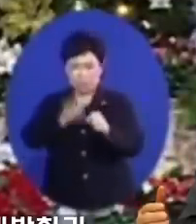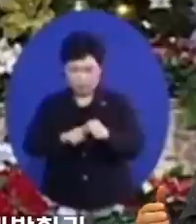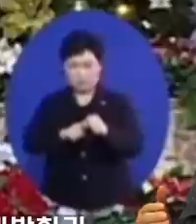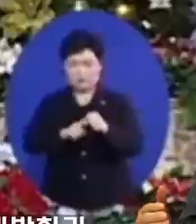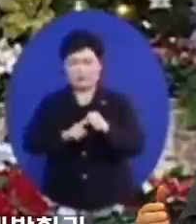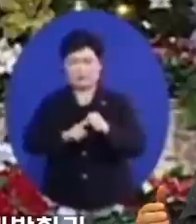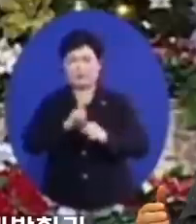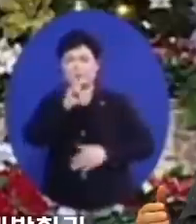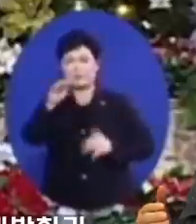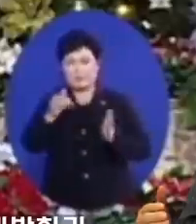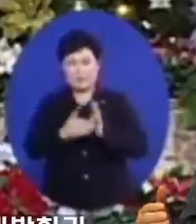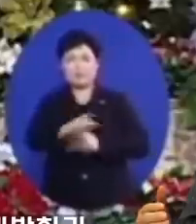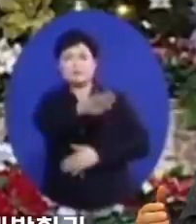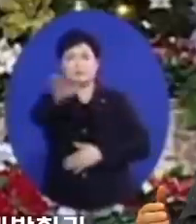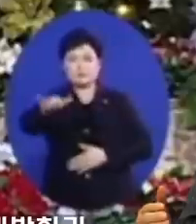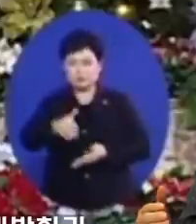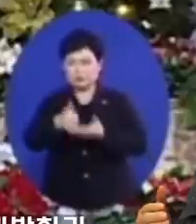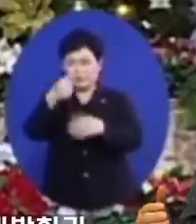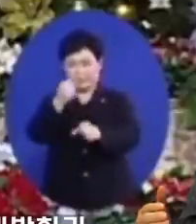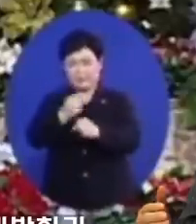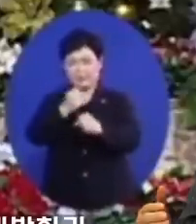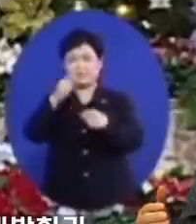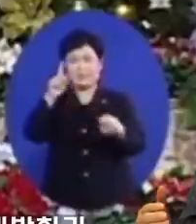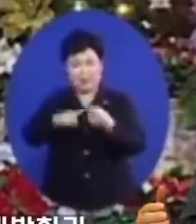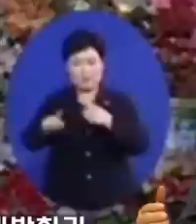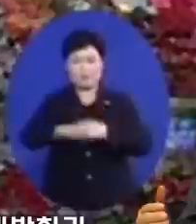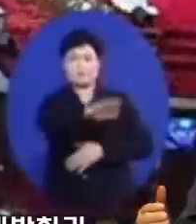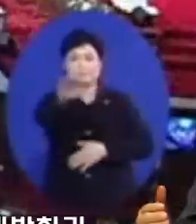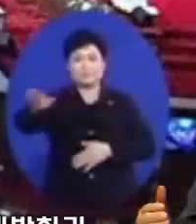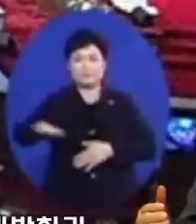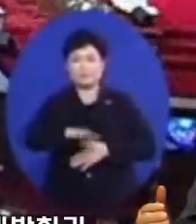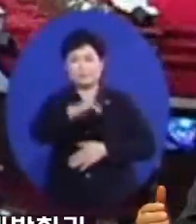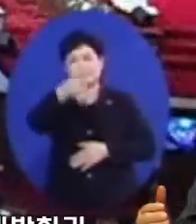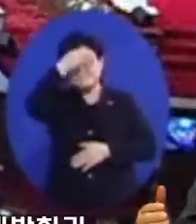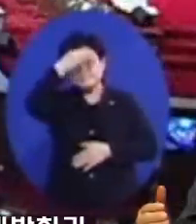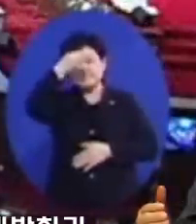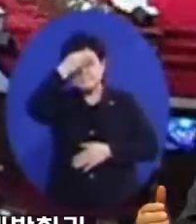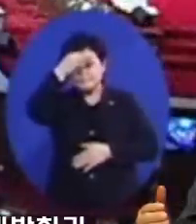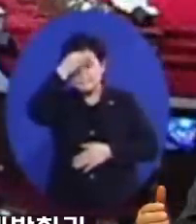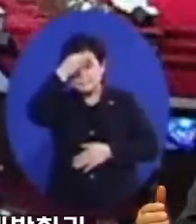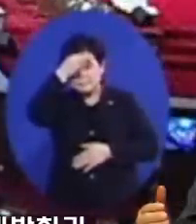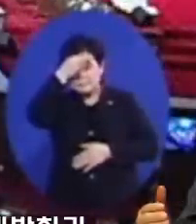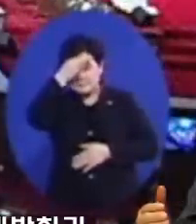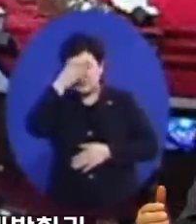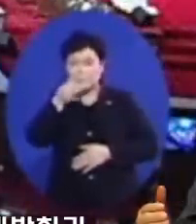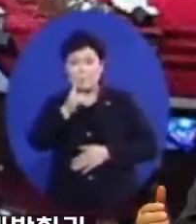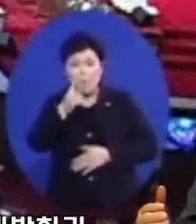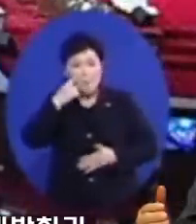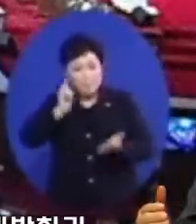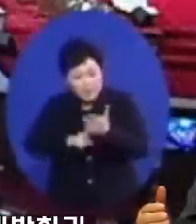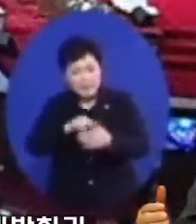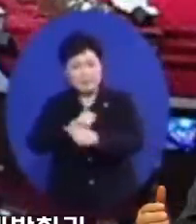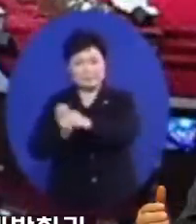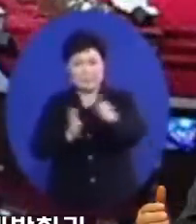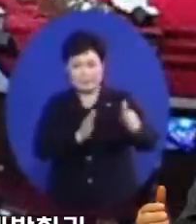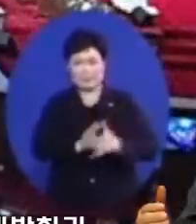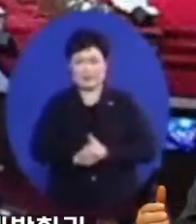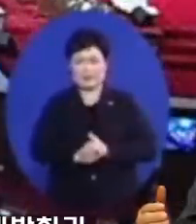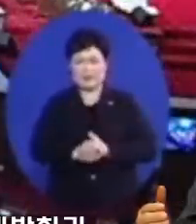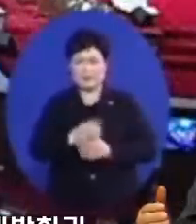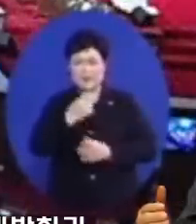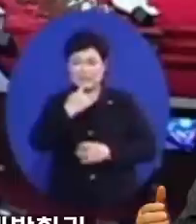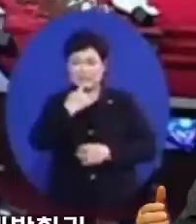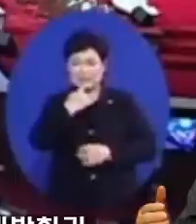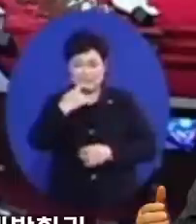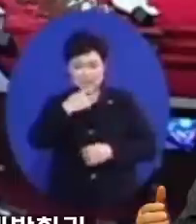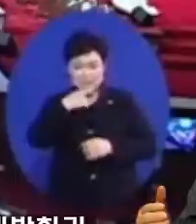것입니다. 우리는 주님이 만드신 대로 우리의 재간을 알아내야 되겠습니다. 사과 속에 있는 씨는